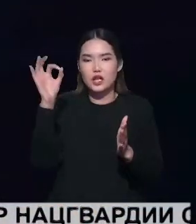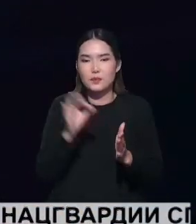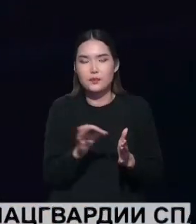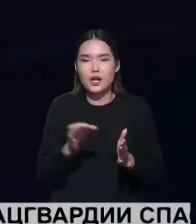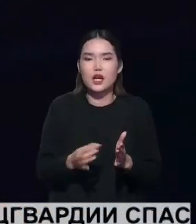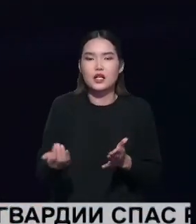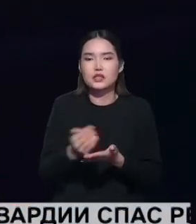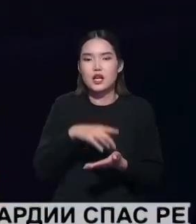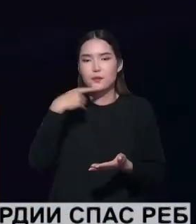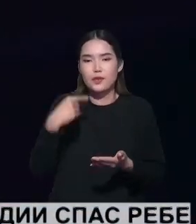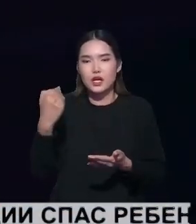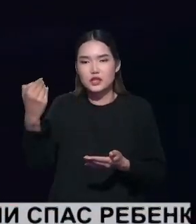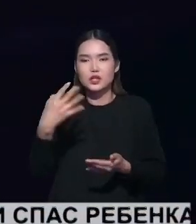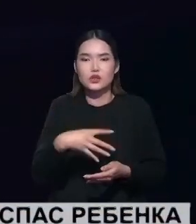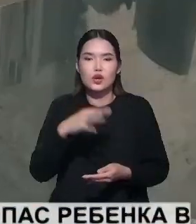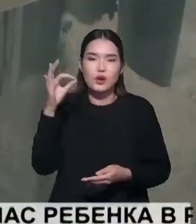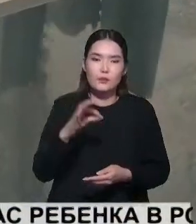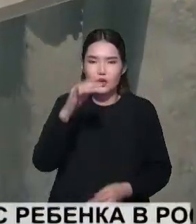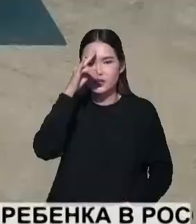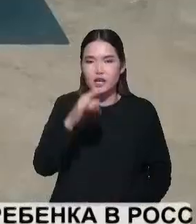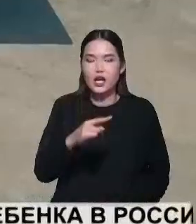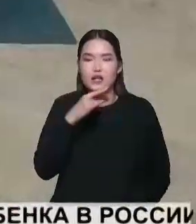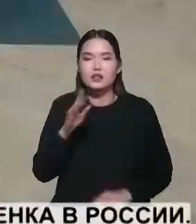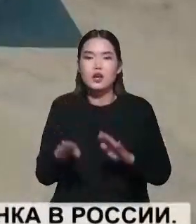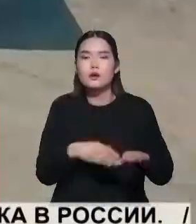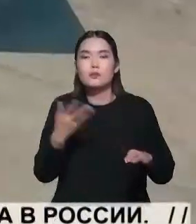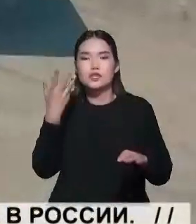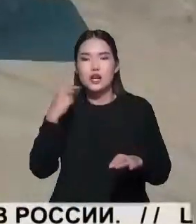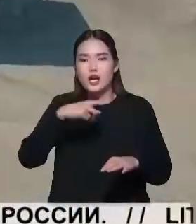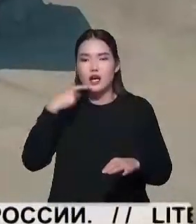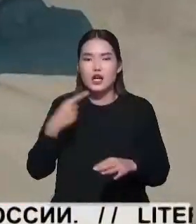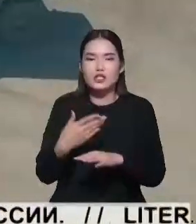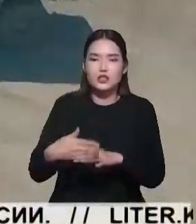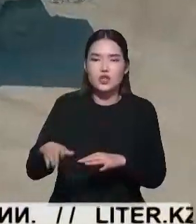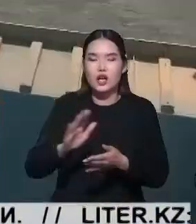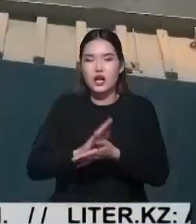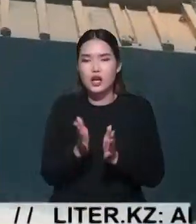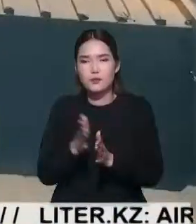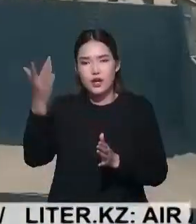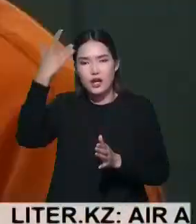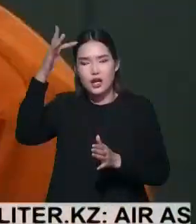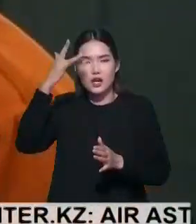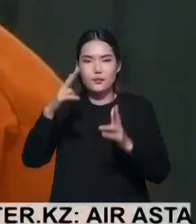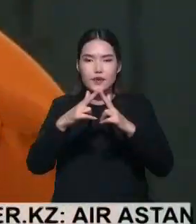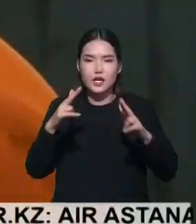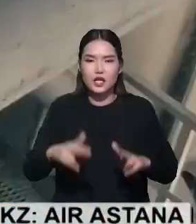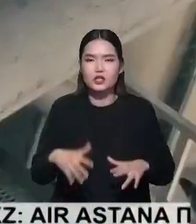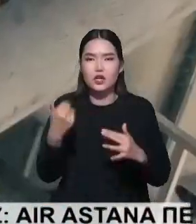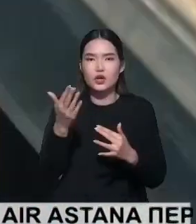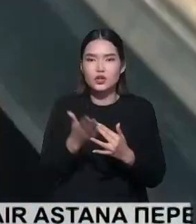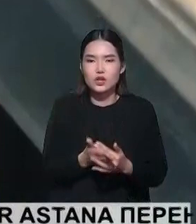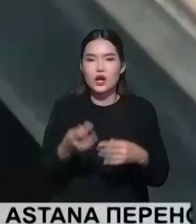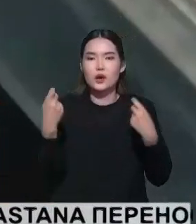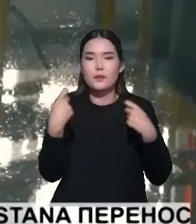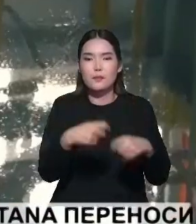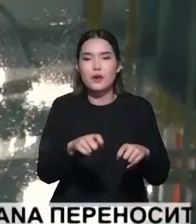принадлежали России и 40% – Казахстану. После того, как на российскую часть были наложены американские санкции, их долю решили продать и